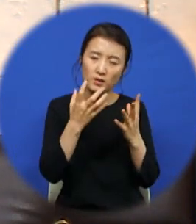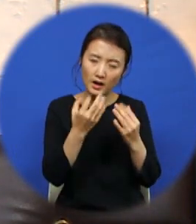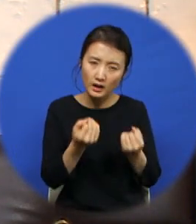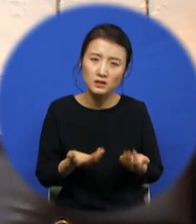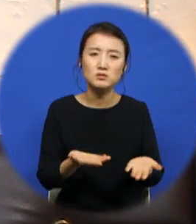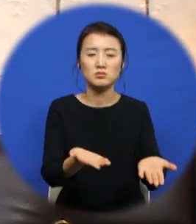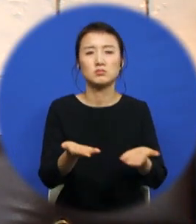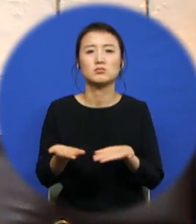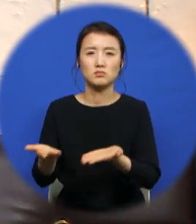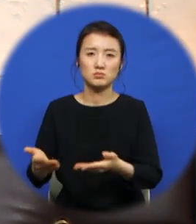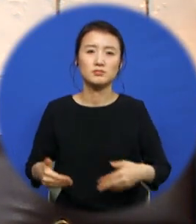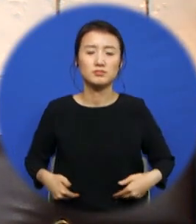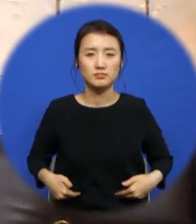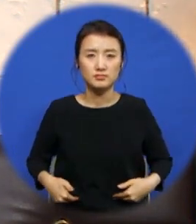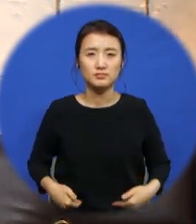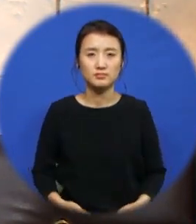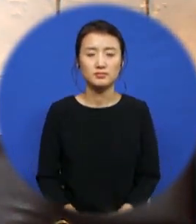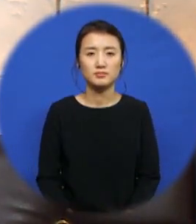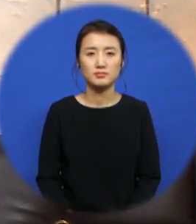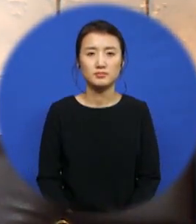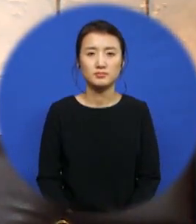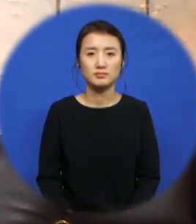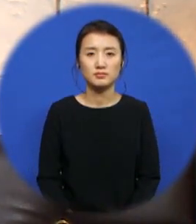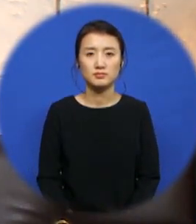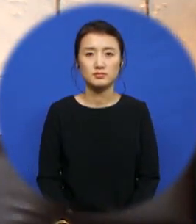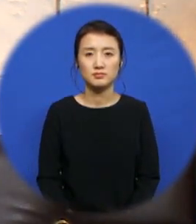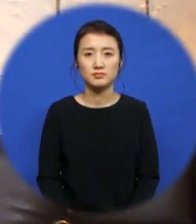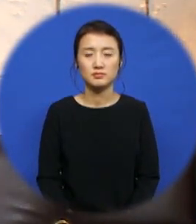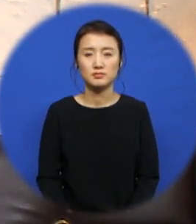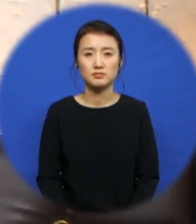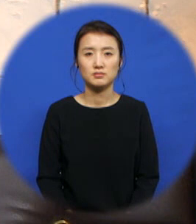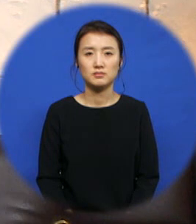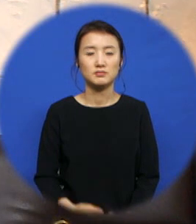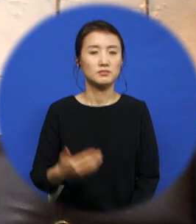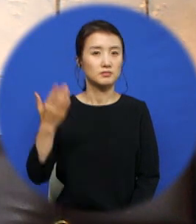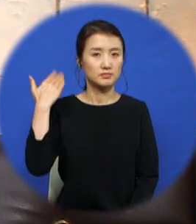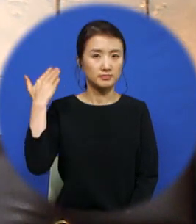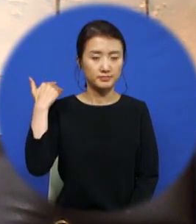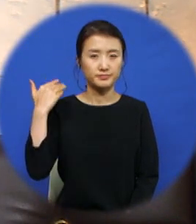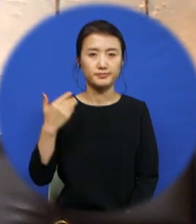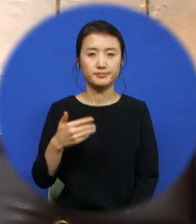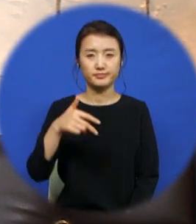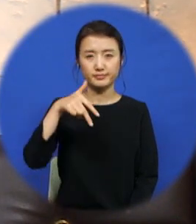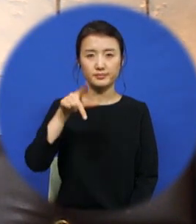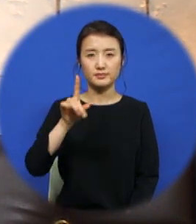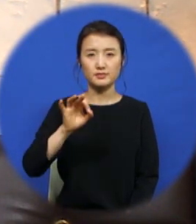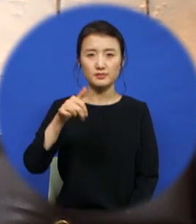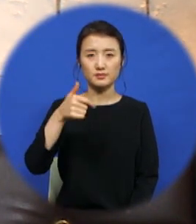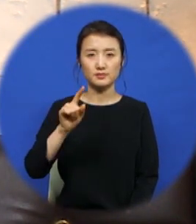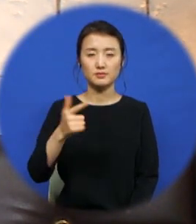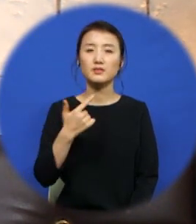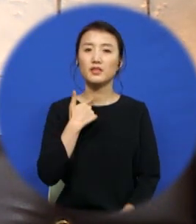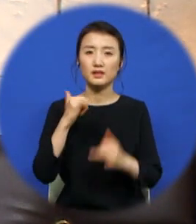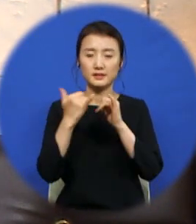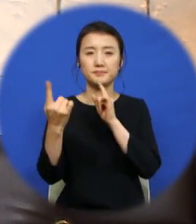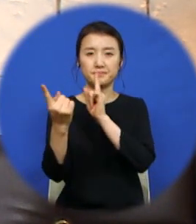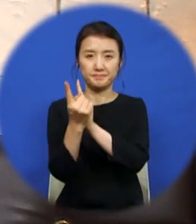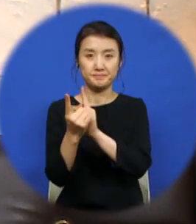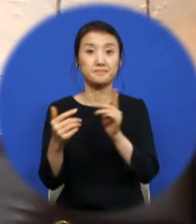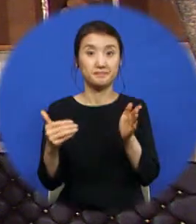4 최근에 이제 제가 한 잔과 님을 옛날에 장관 하시던 분 을 만나 떠나는 그분이